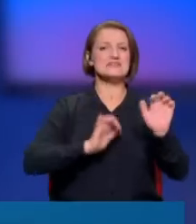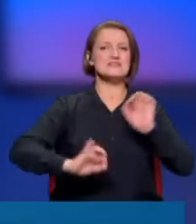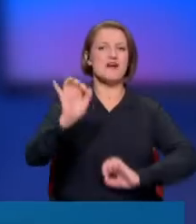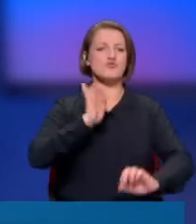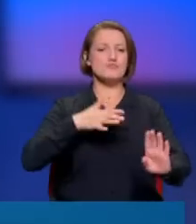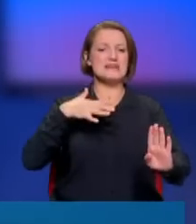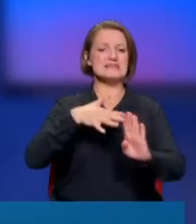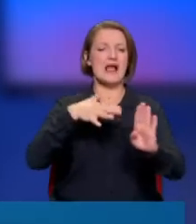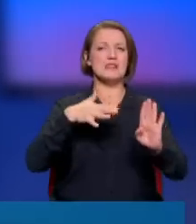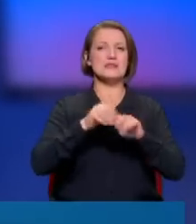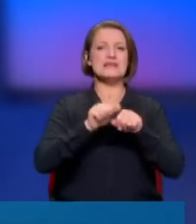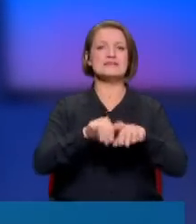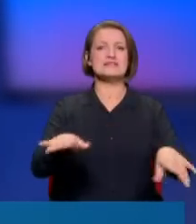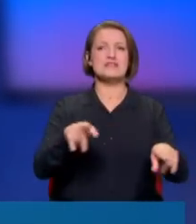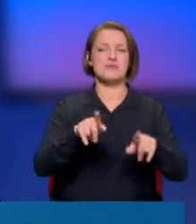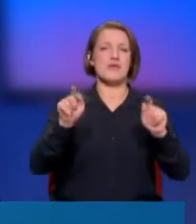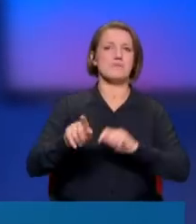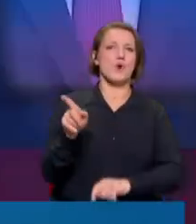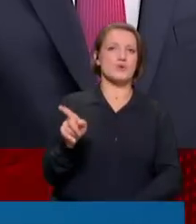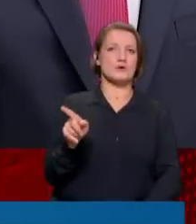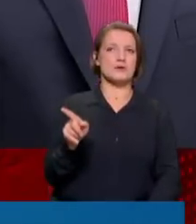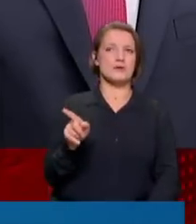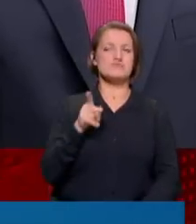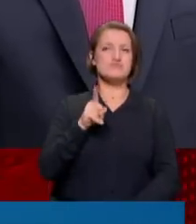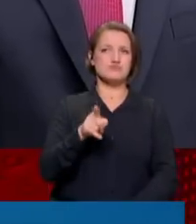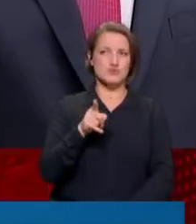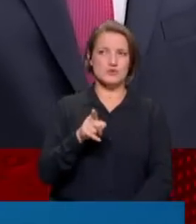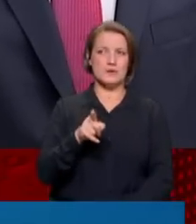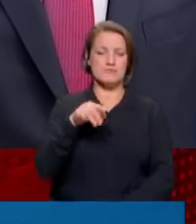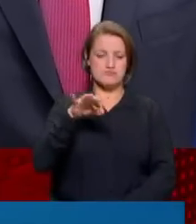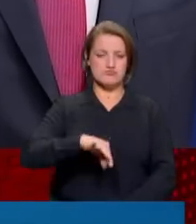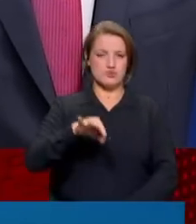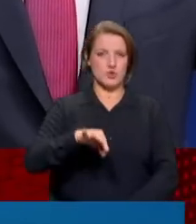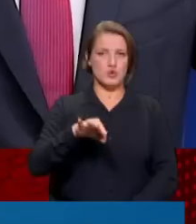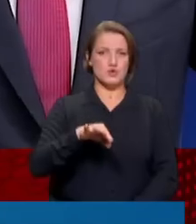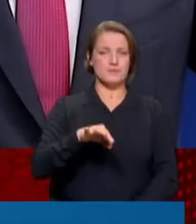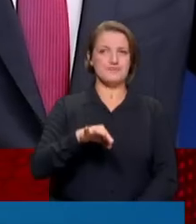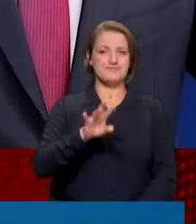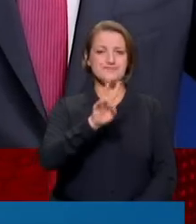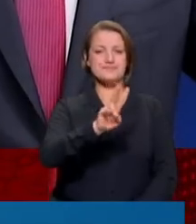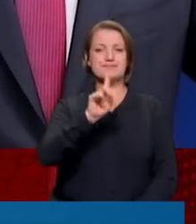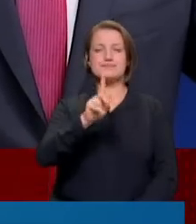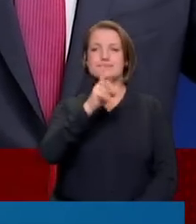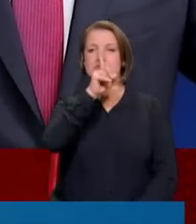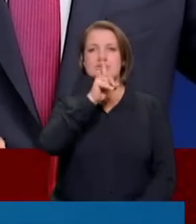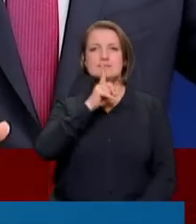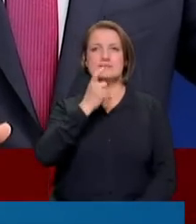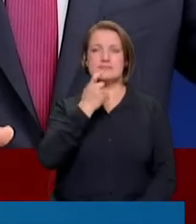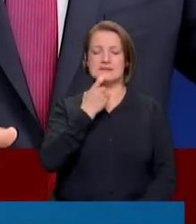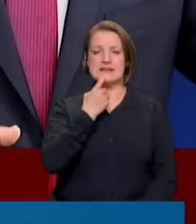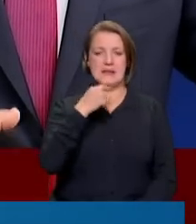ve saldırı sistemini uyguluyor ve bunun bugünkü 21 yüzyıldaki